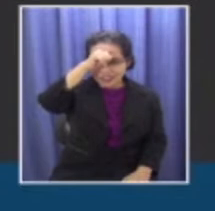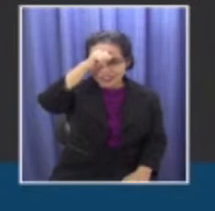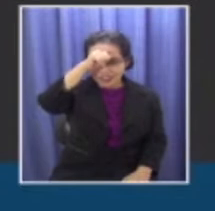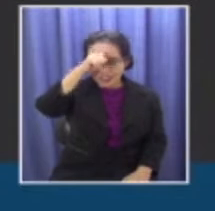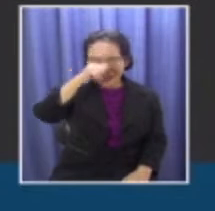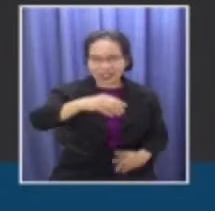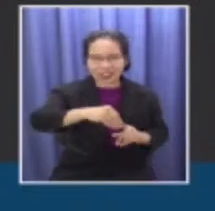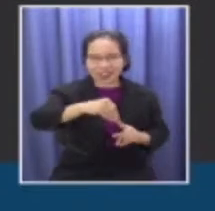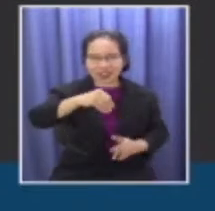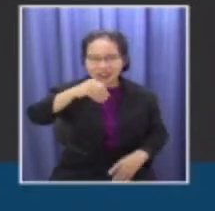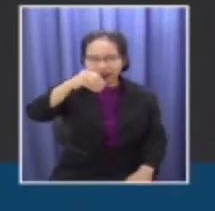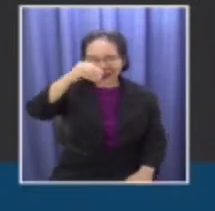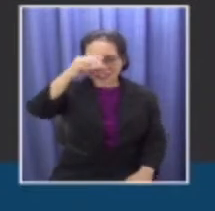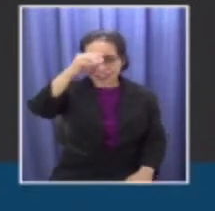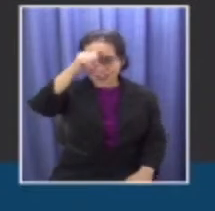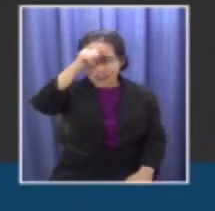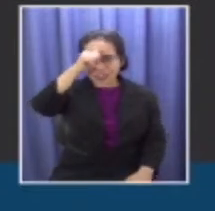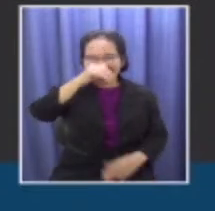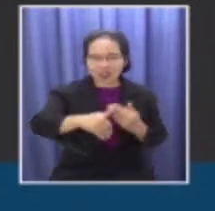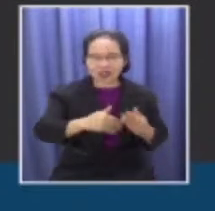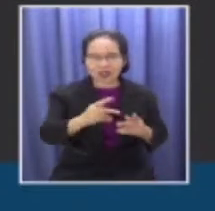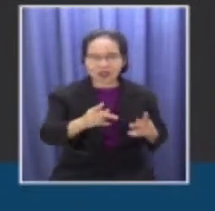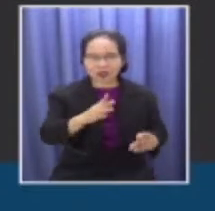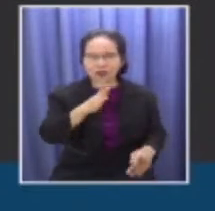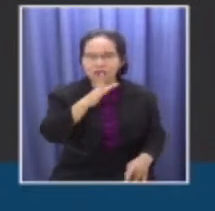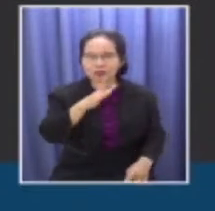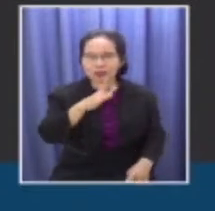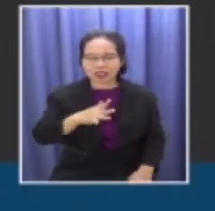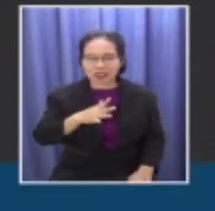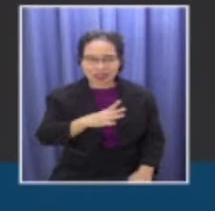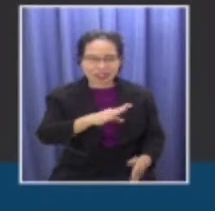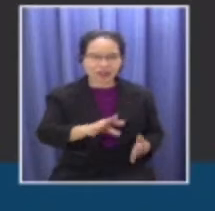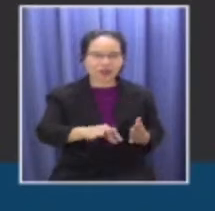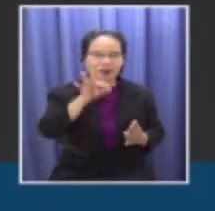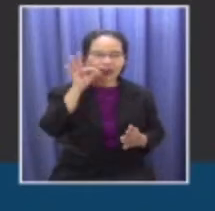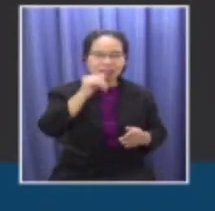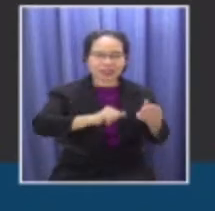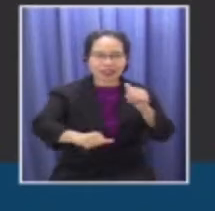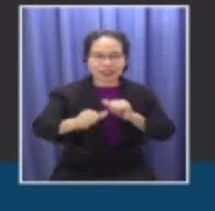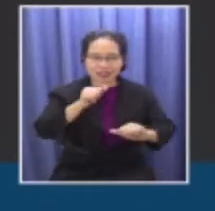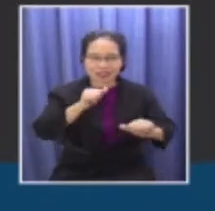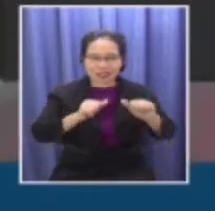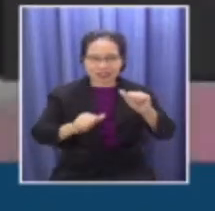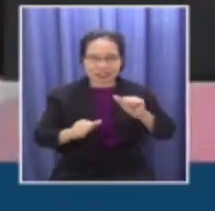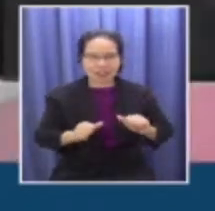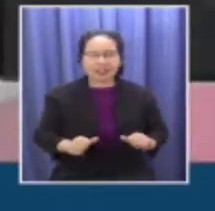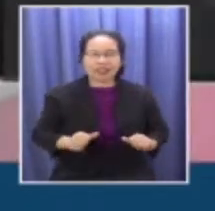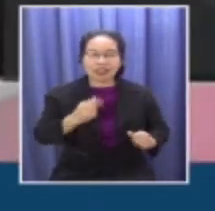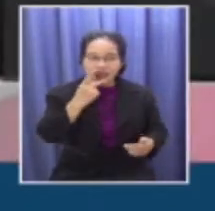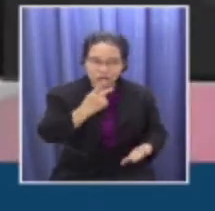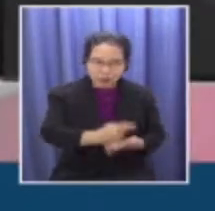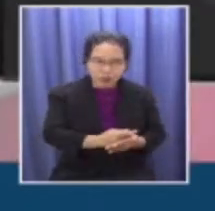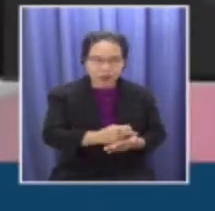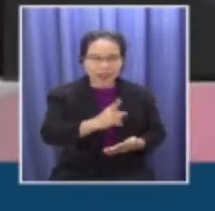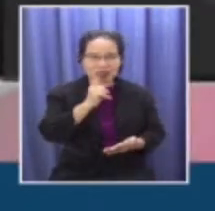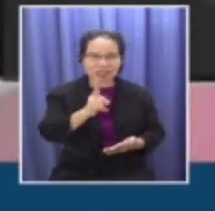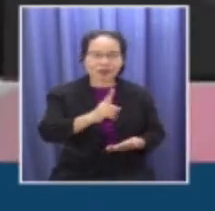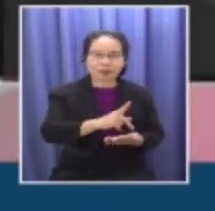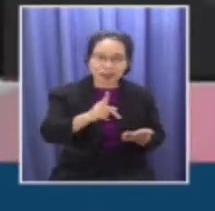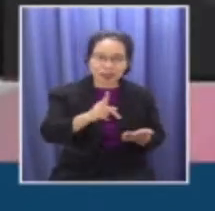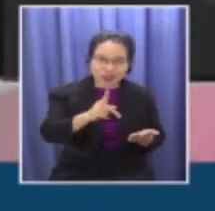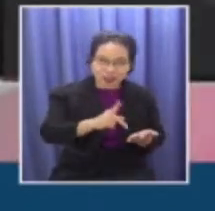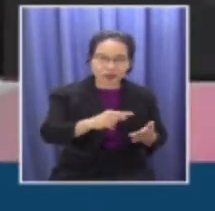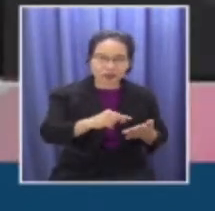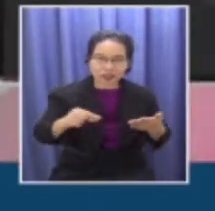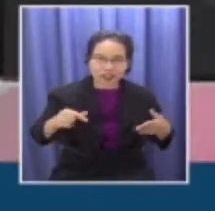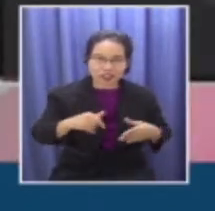anaasɛ wɔbaa no so na ɛbɛhwehwɛ baabi a nipa firi a ye nyinaa bɛkɔ akɔwie wɔ nipa baako pɛ mu ɛyɛ Hawa